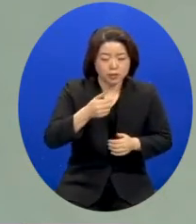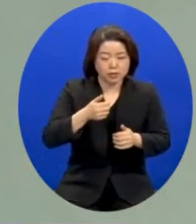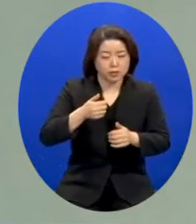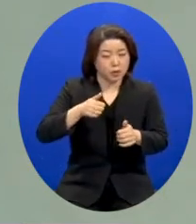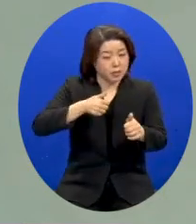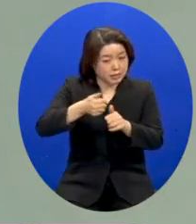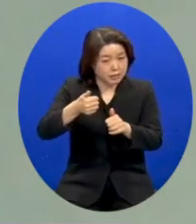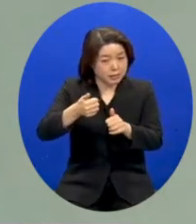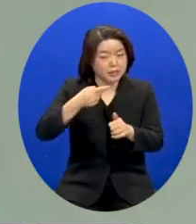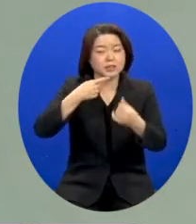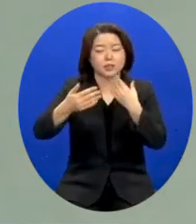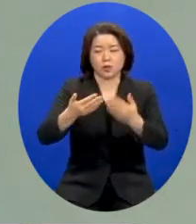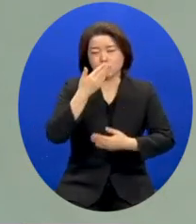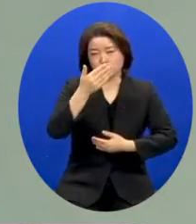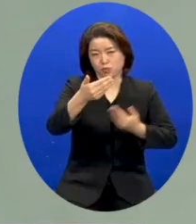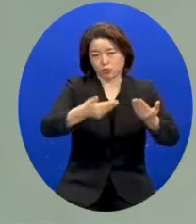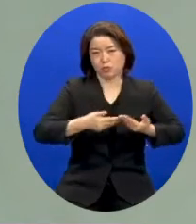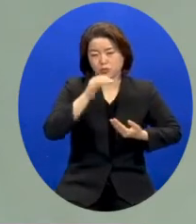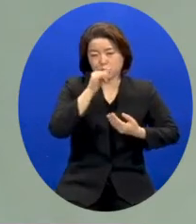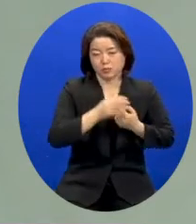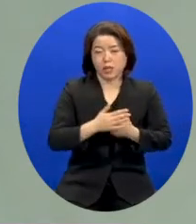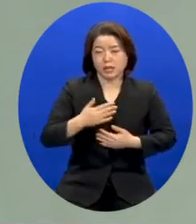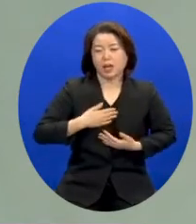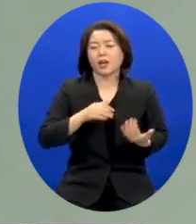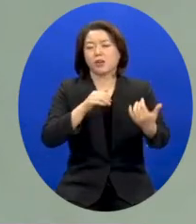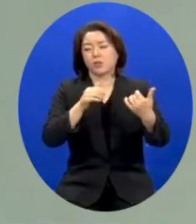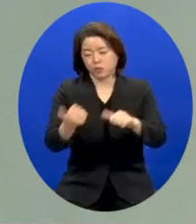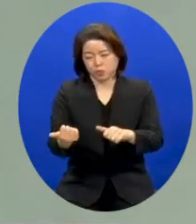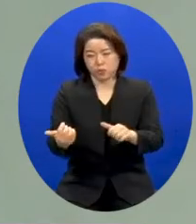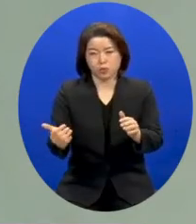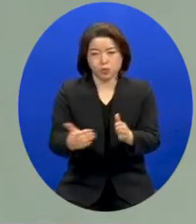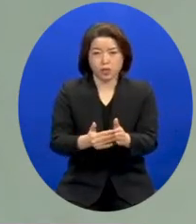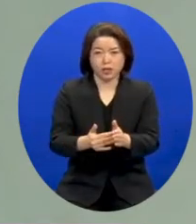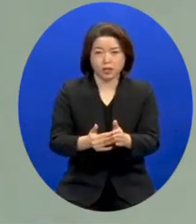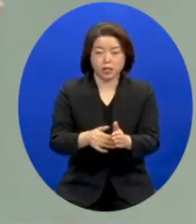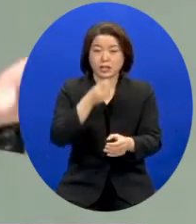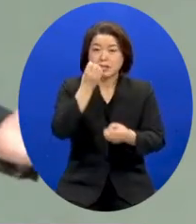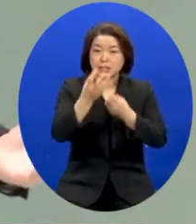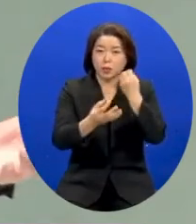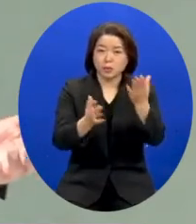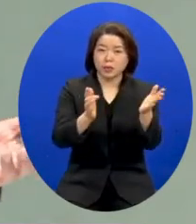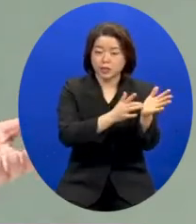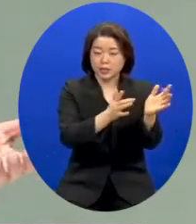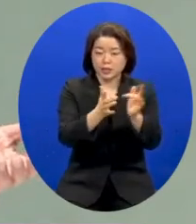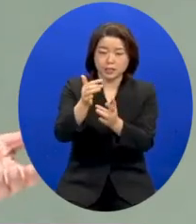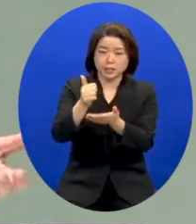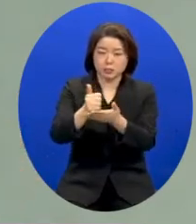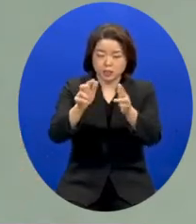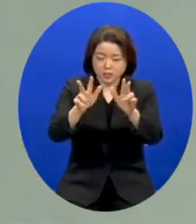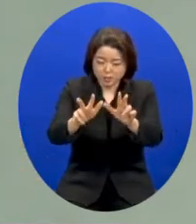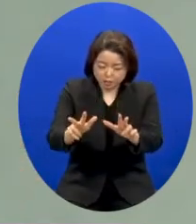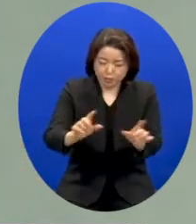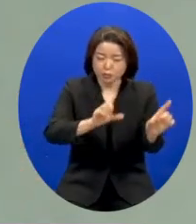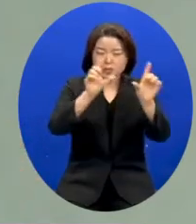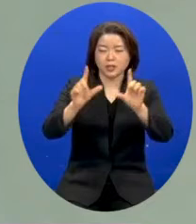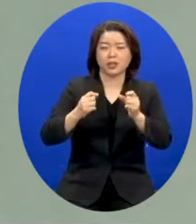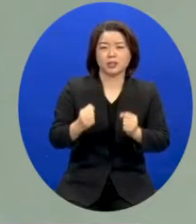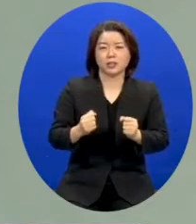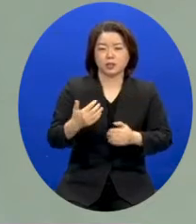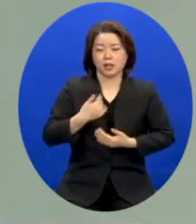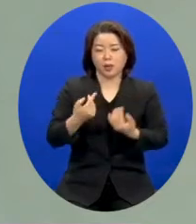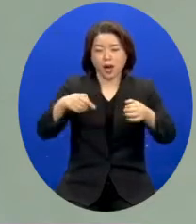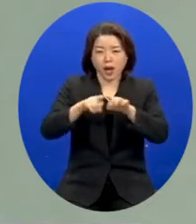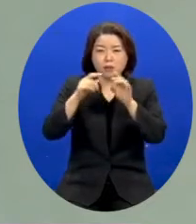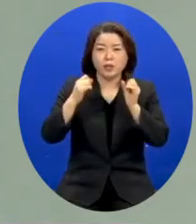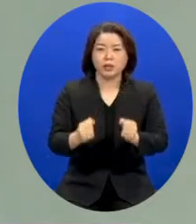하셨어요. 나는 죽었습니다. 그 고백이 저에게 예수님은 지금도 살아계시구나, 정말 나와 함께